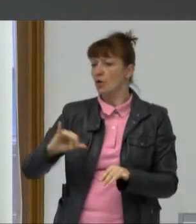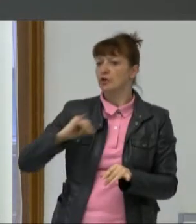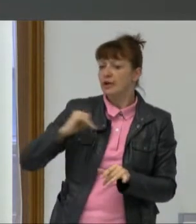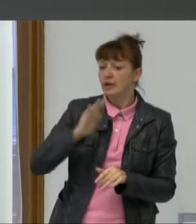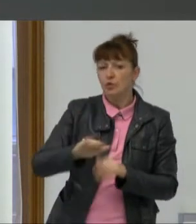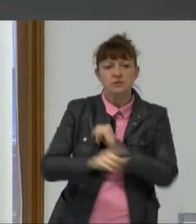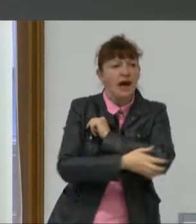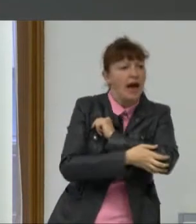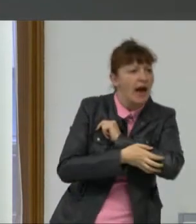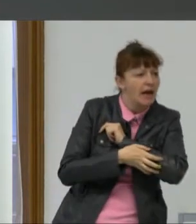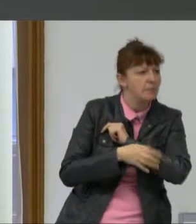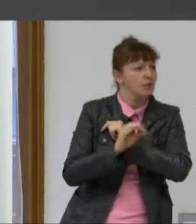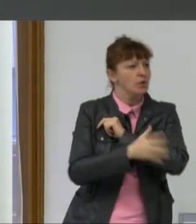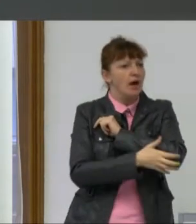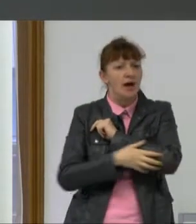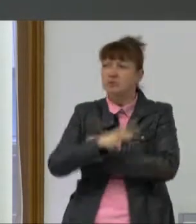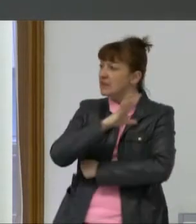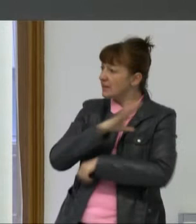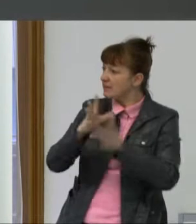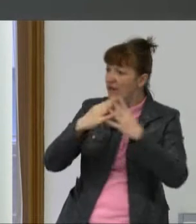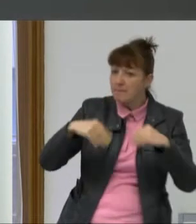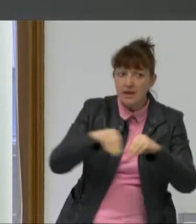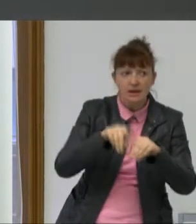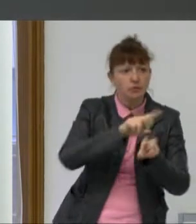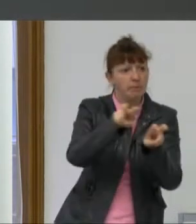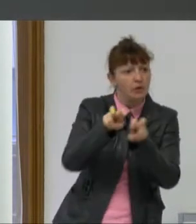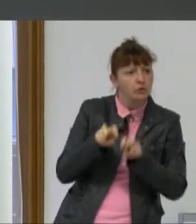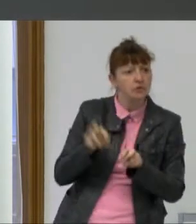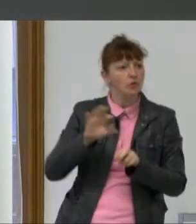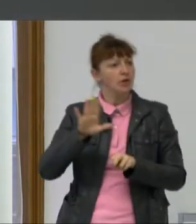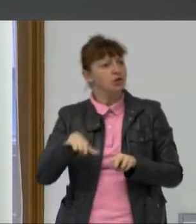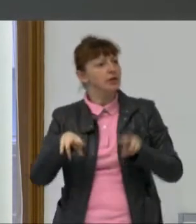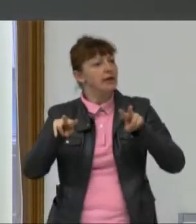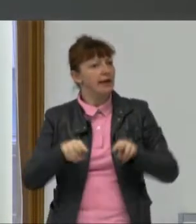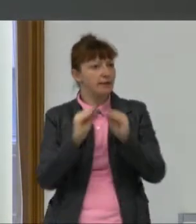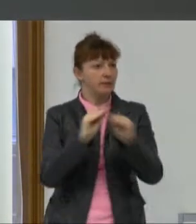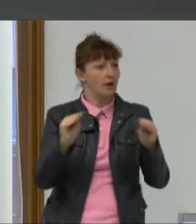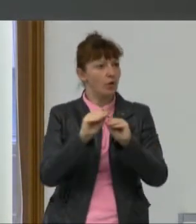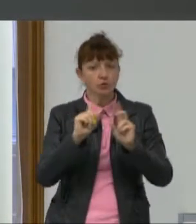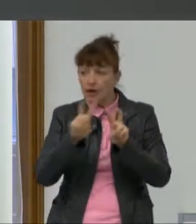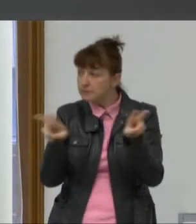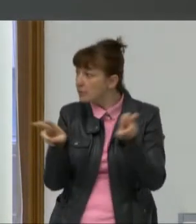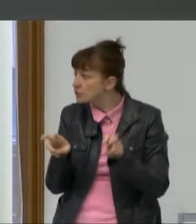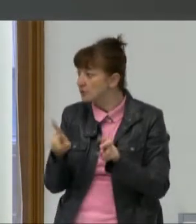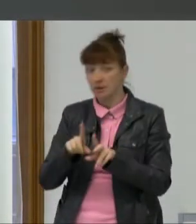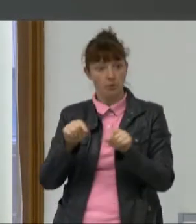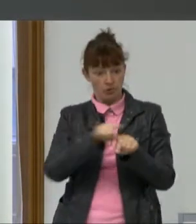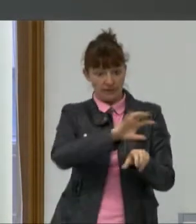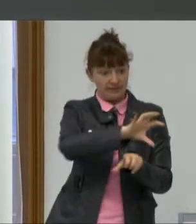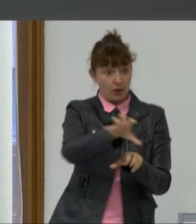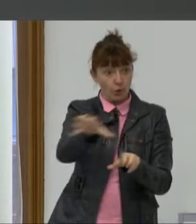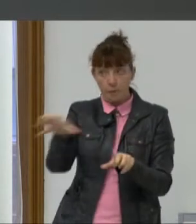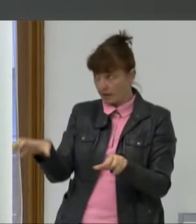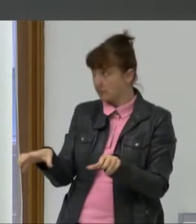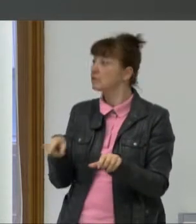aus armen bzw. armutsgefährdeten Familien und Aspekte einer gendergerechten Pädagogik. Das wären jene Gruppen, die heute vor